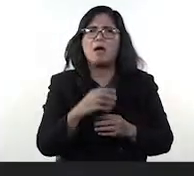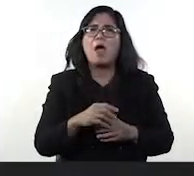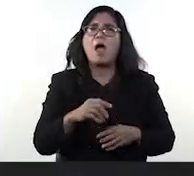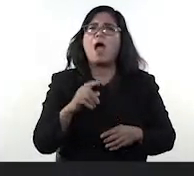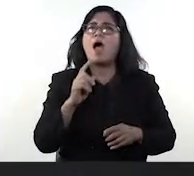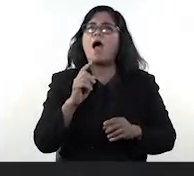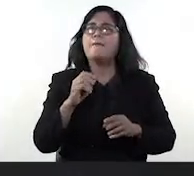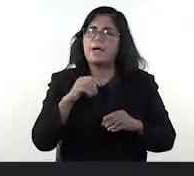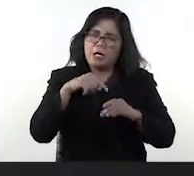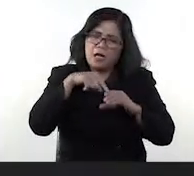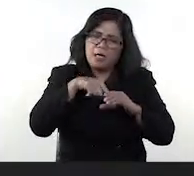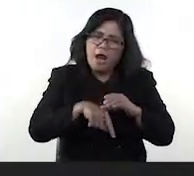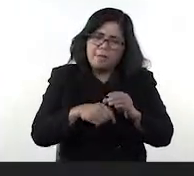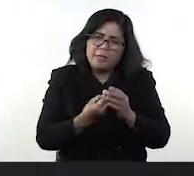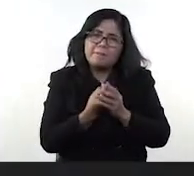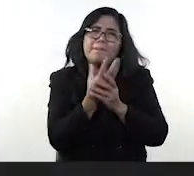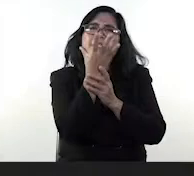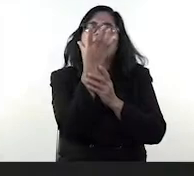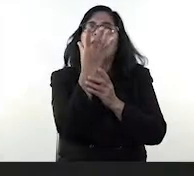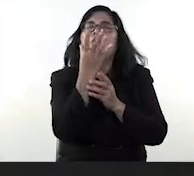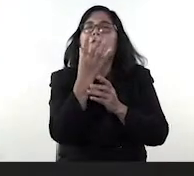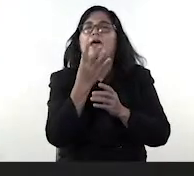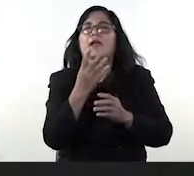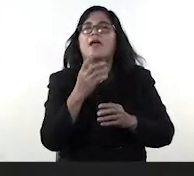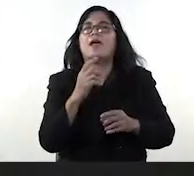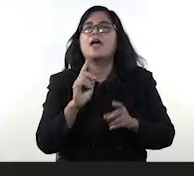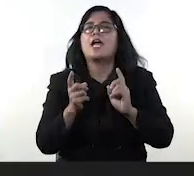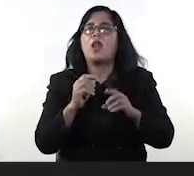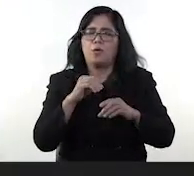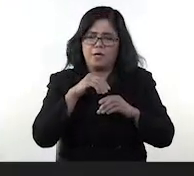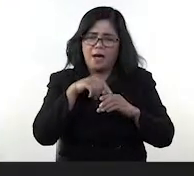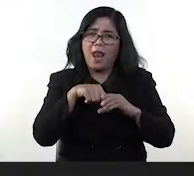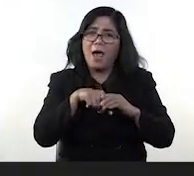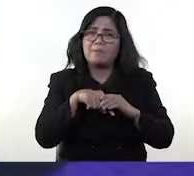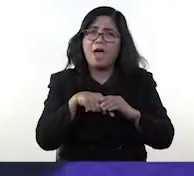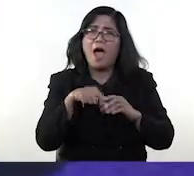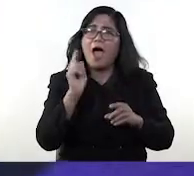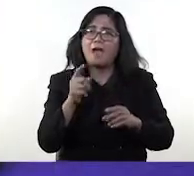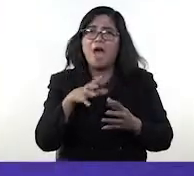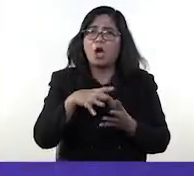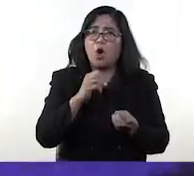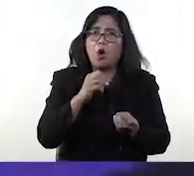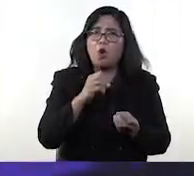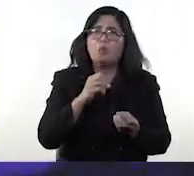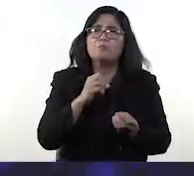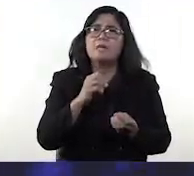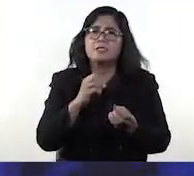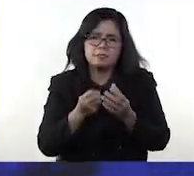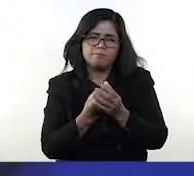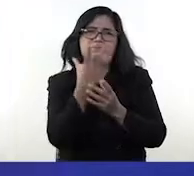dalamnya adalah roh Allah I am in her dia jangan bilang sama saya Ok dia memang dari